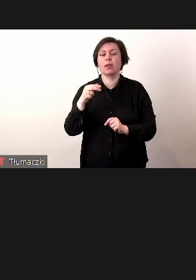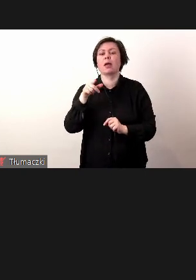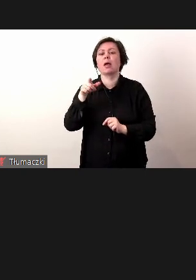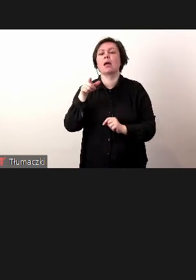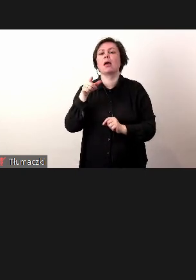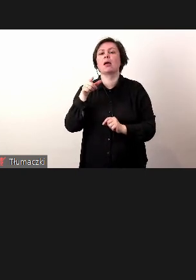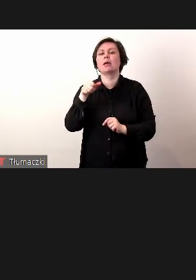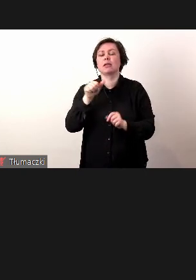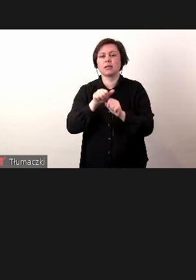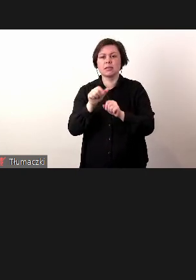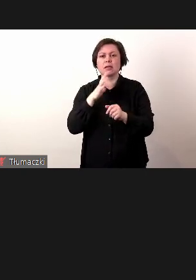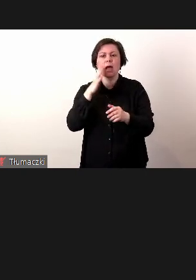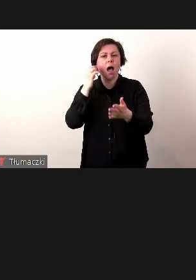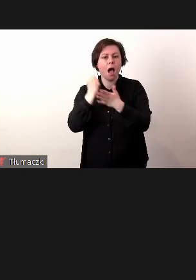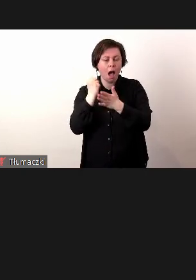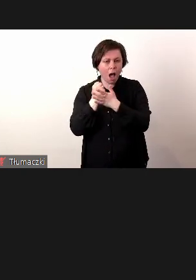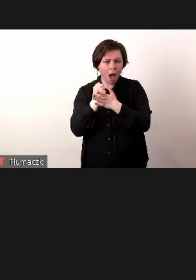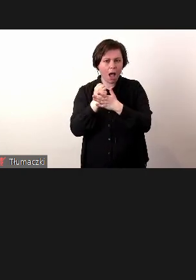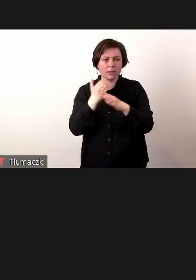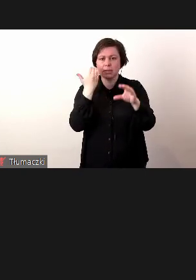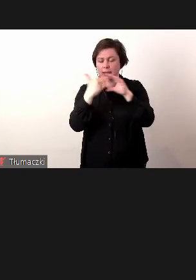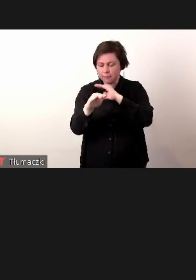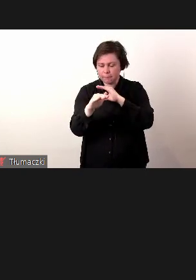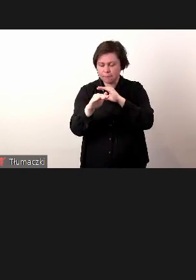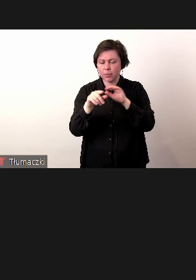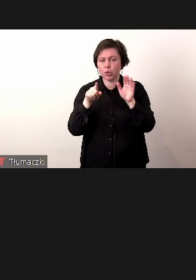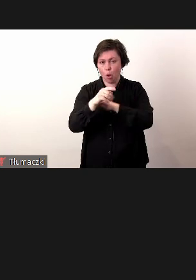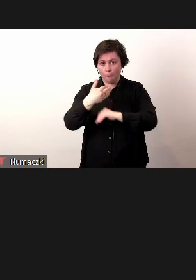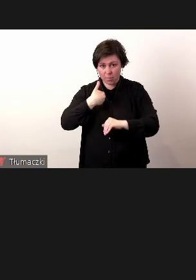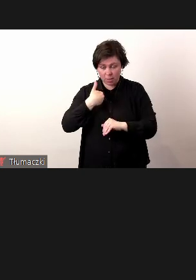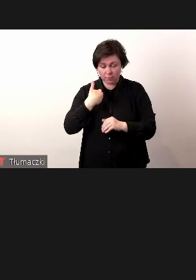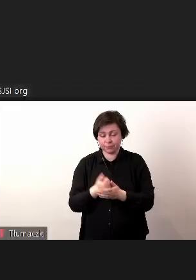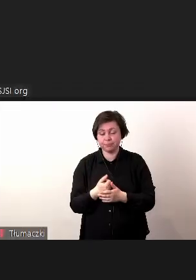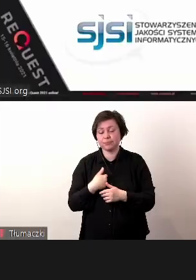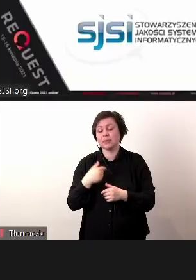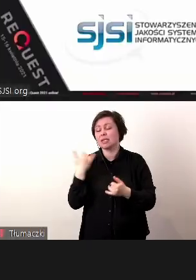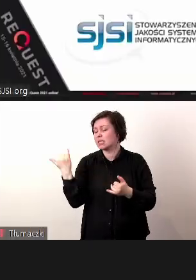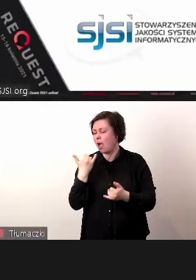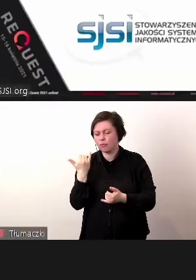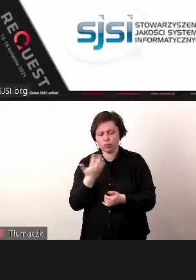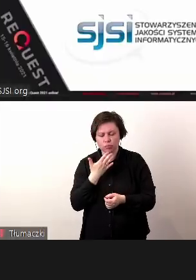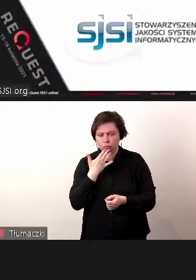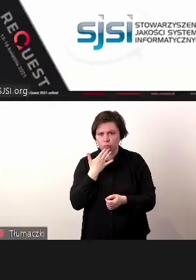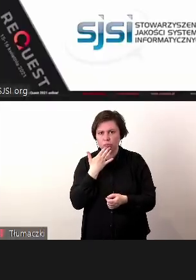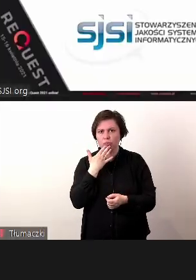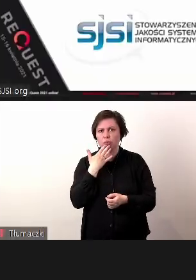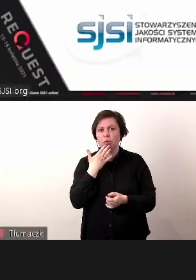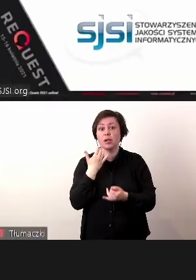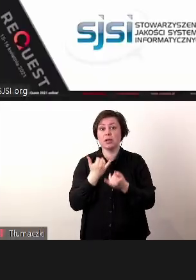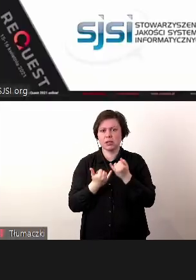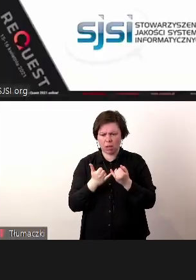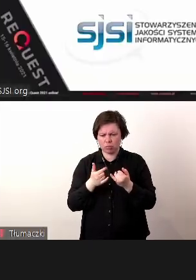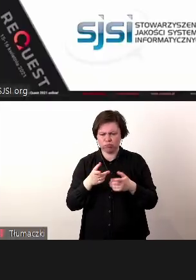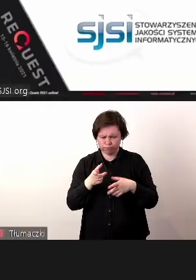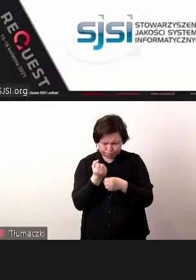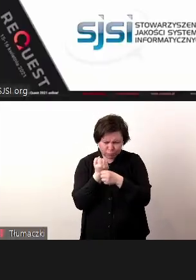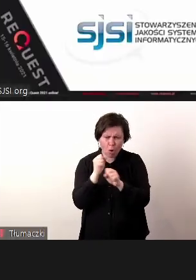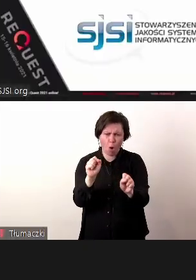Tutaj jest oczywiście adres e-mailowy do mnie, więc ja zawsze mówię, żeby śmiało się